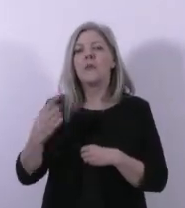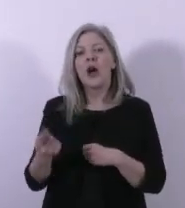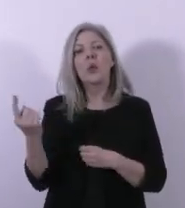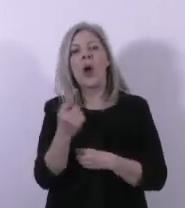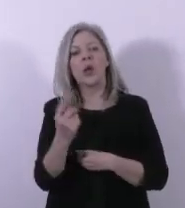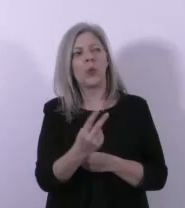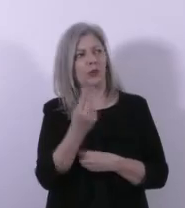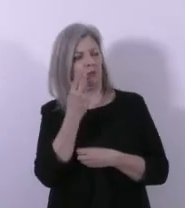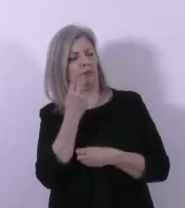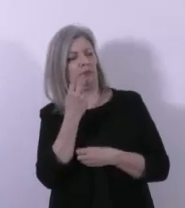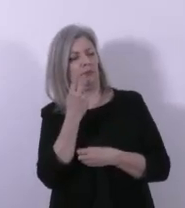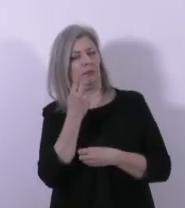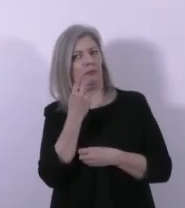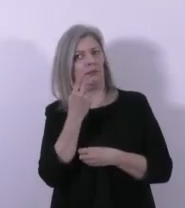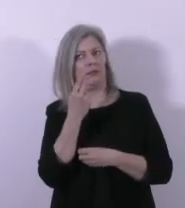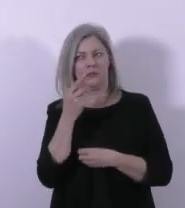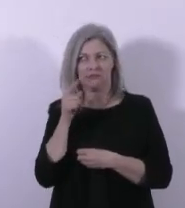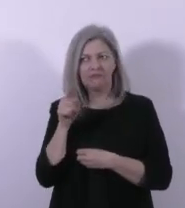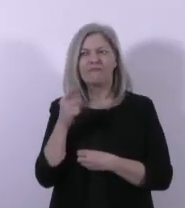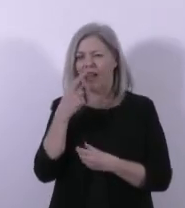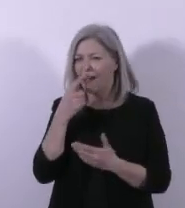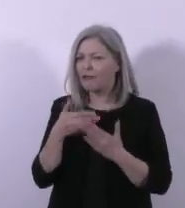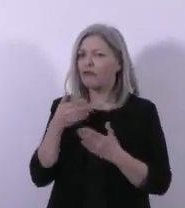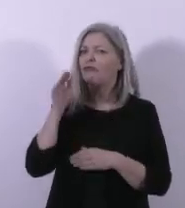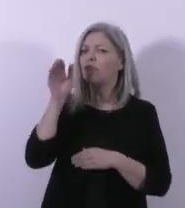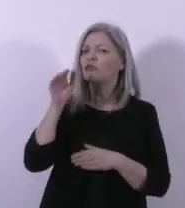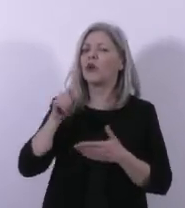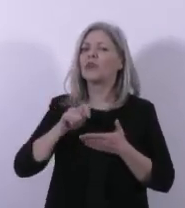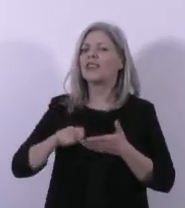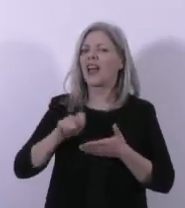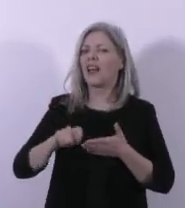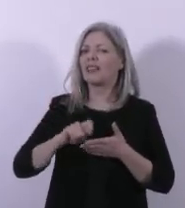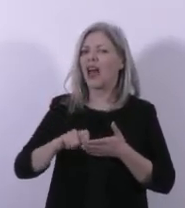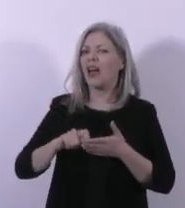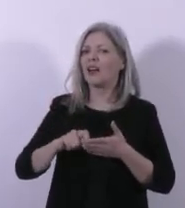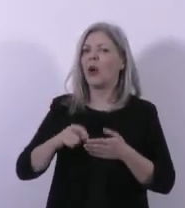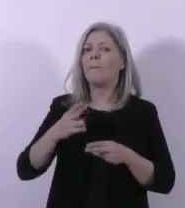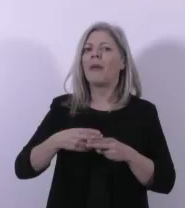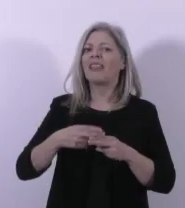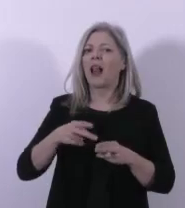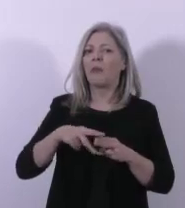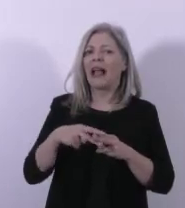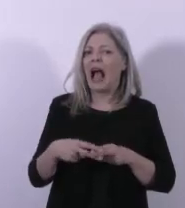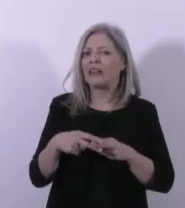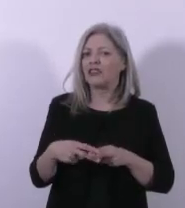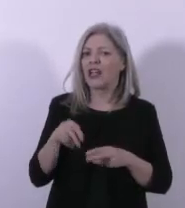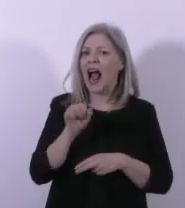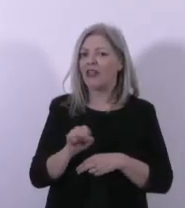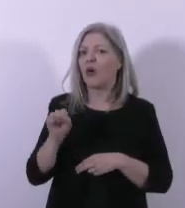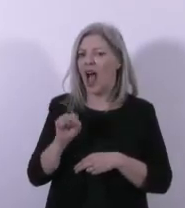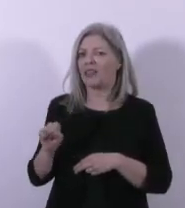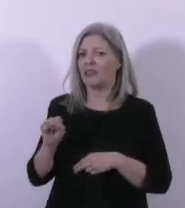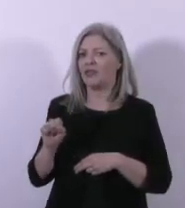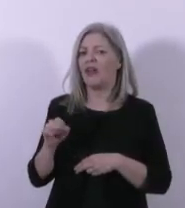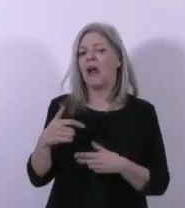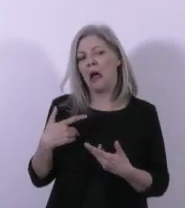una possibilità del futuro come segretario dei metalmeccanici dell'Alto Adige. E quello poi è stato il